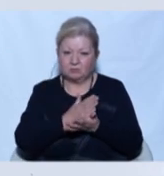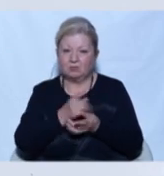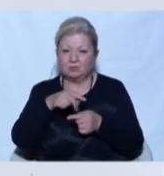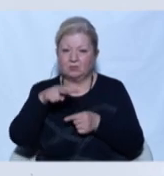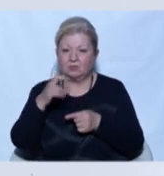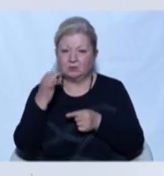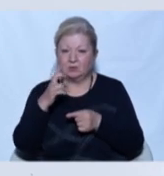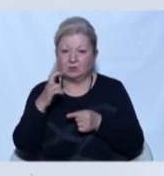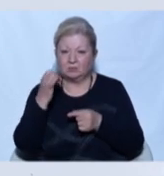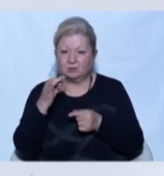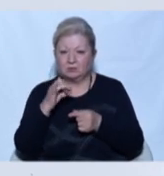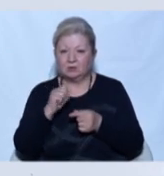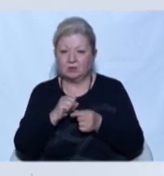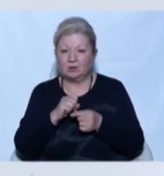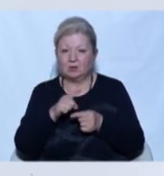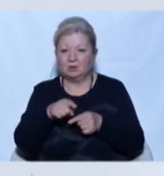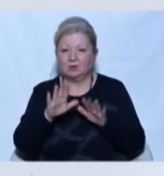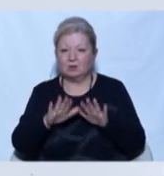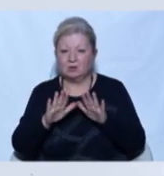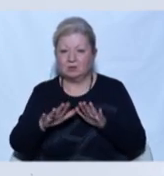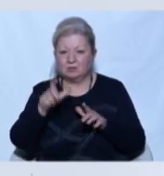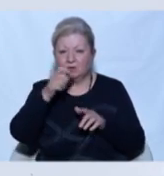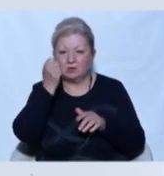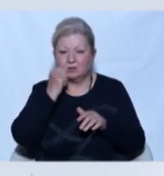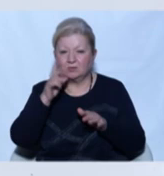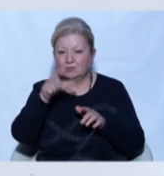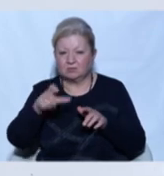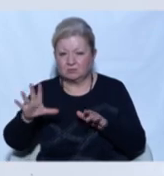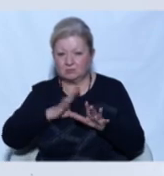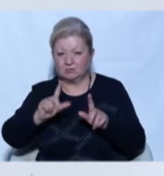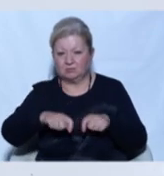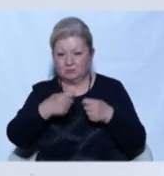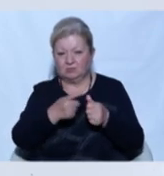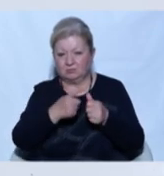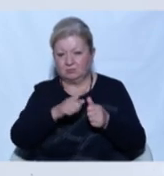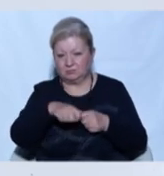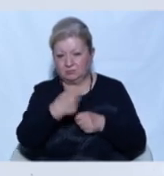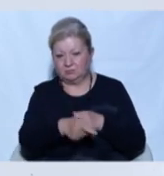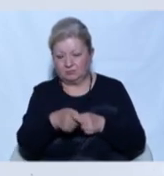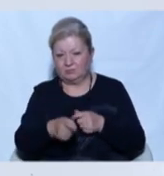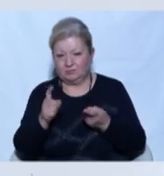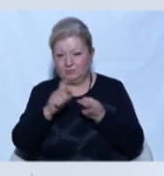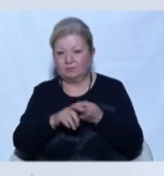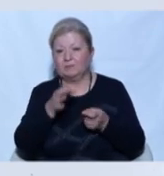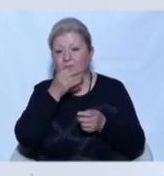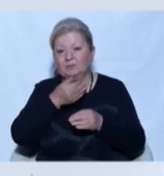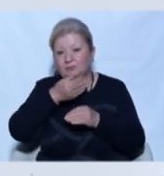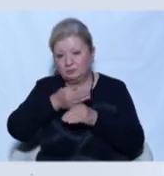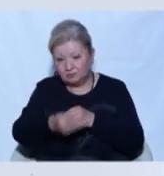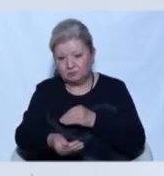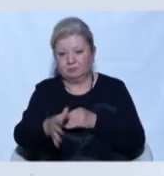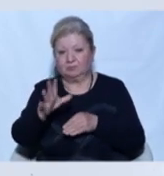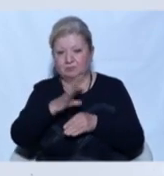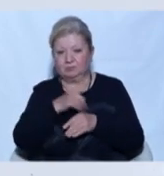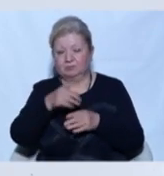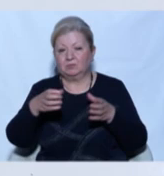Libia ეს სახელი ადგილობრივი ტომებისაგან მოდის და ამიტომ ეწოდა Libia. Მაგრამ შემდგომ მოგვიანებით